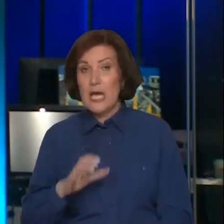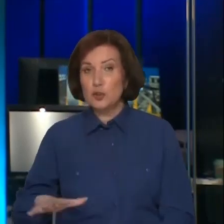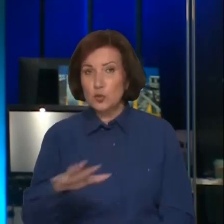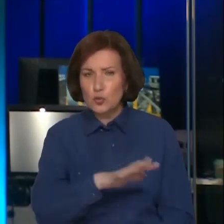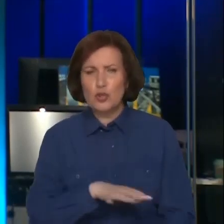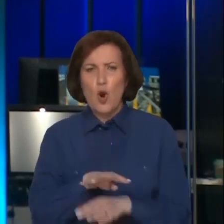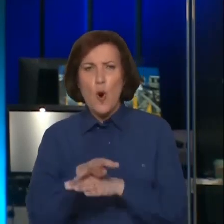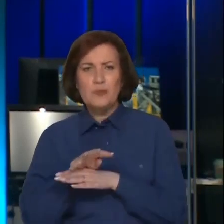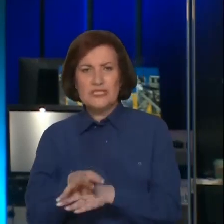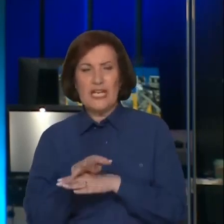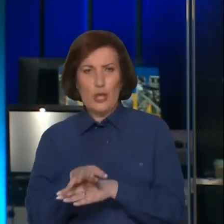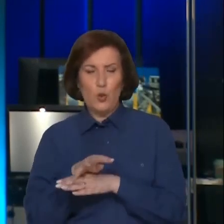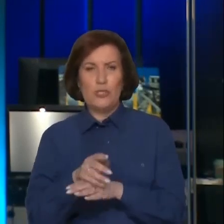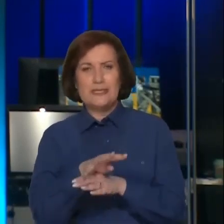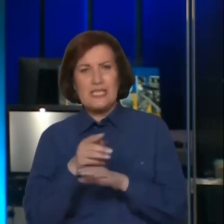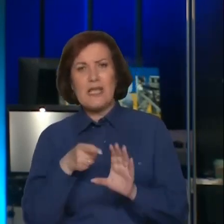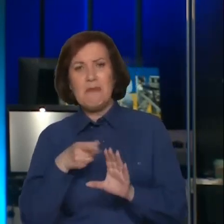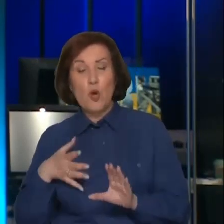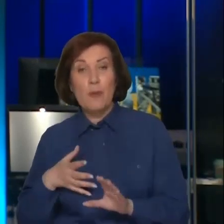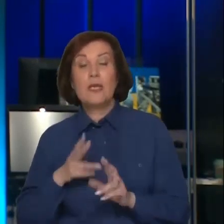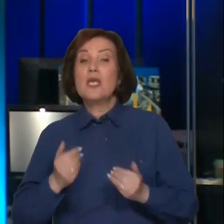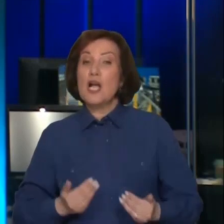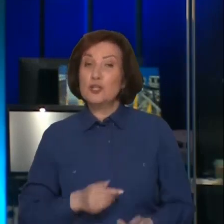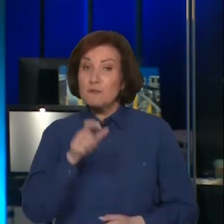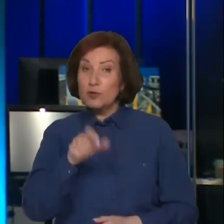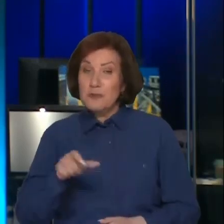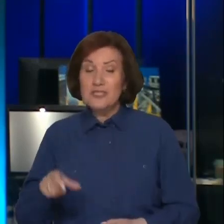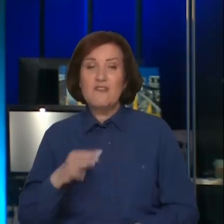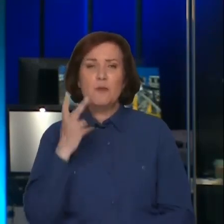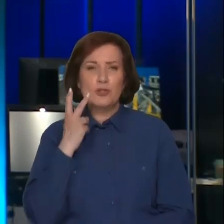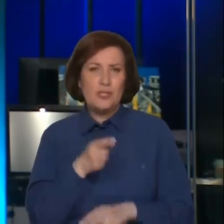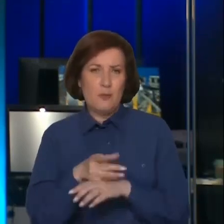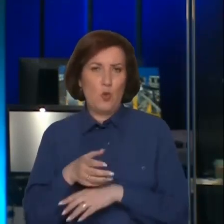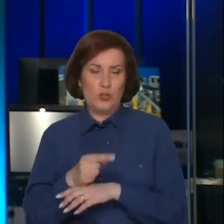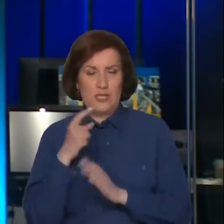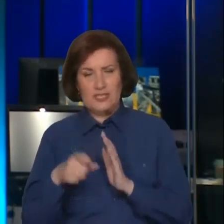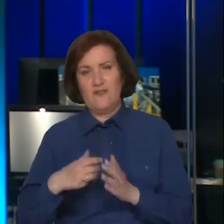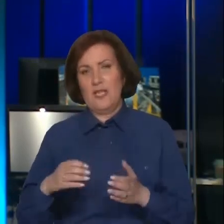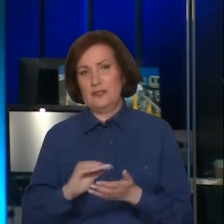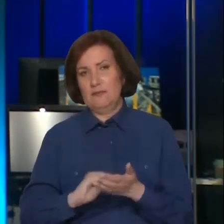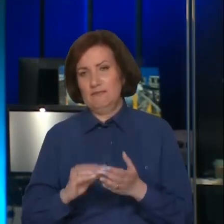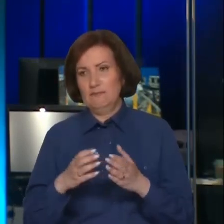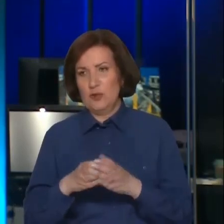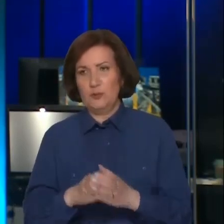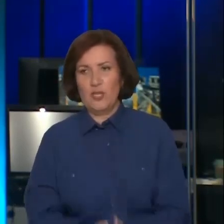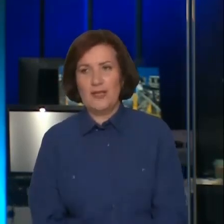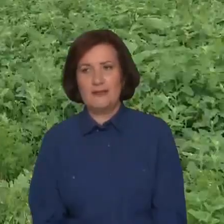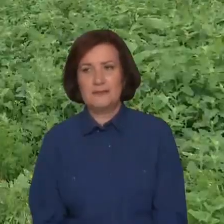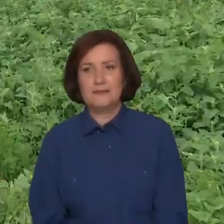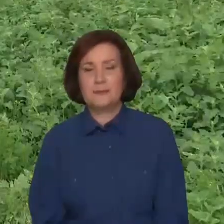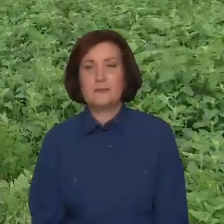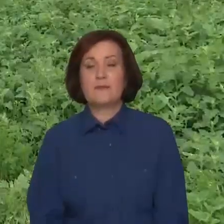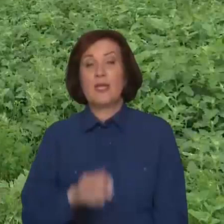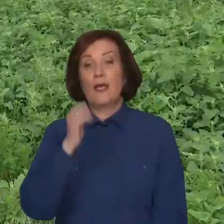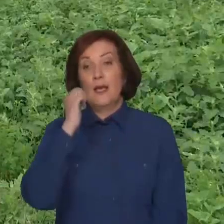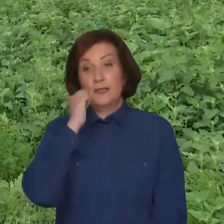регулярно обстрілюють з артилерії та мінометів. Як живуть місцеві під постійними ударами, дізнавалася знімальна група Суспільного.